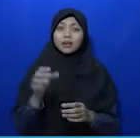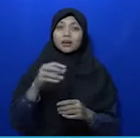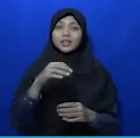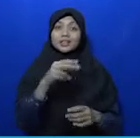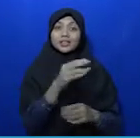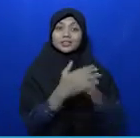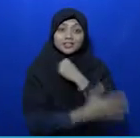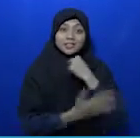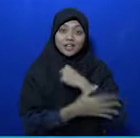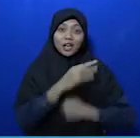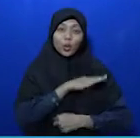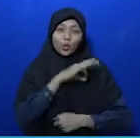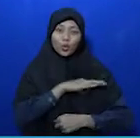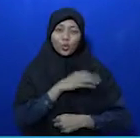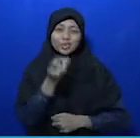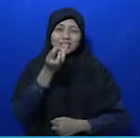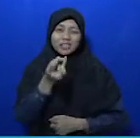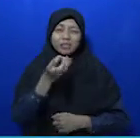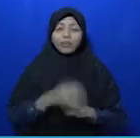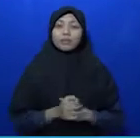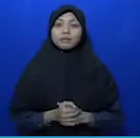Berikutnya. Sorry, ya.